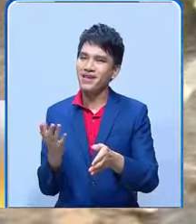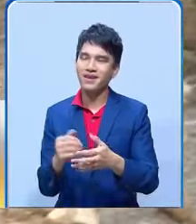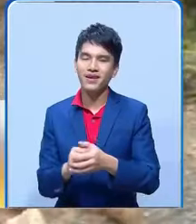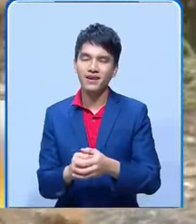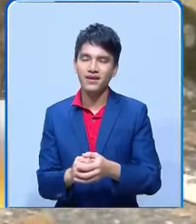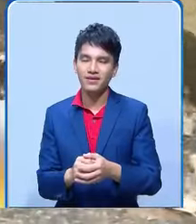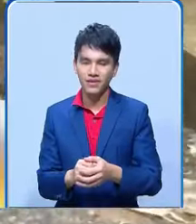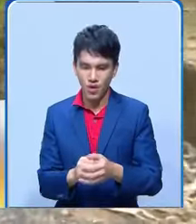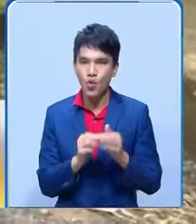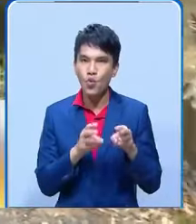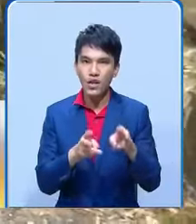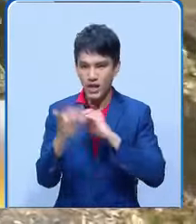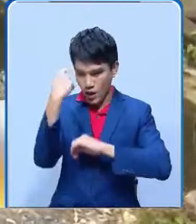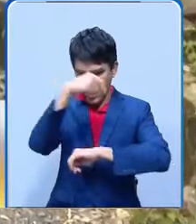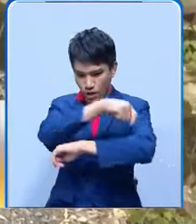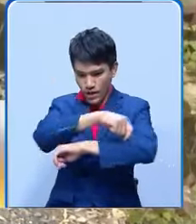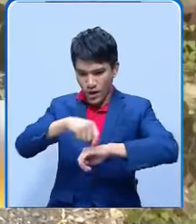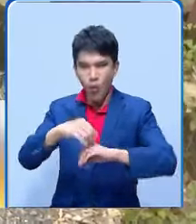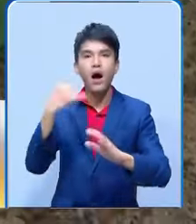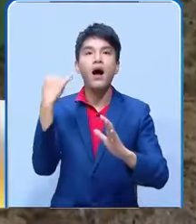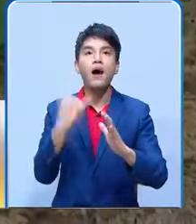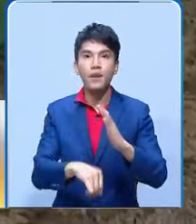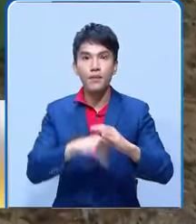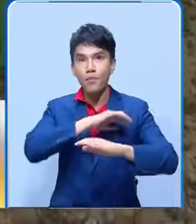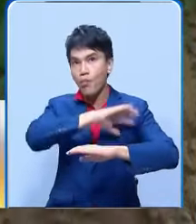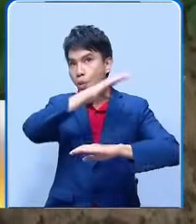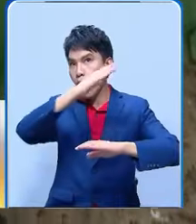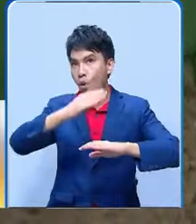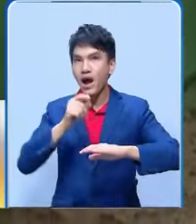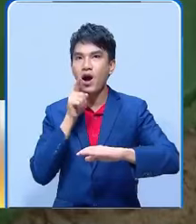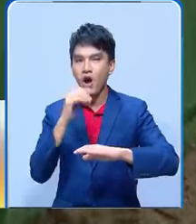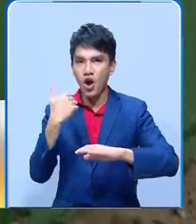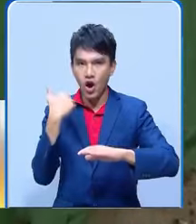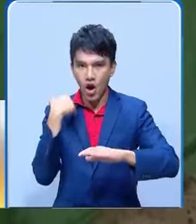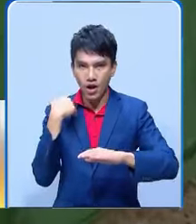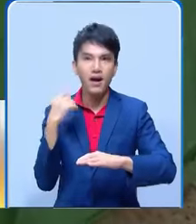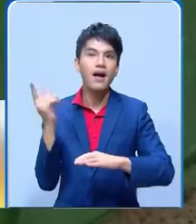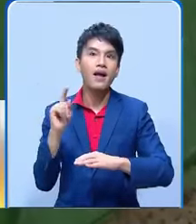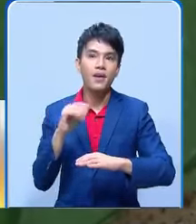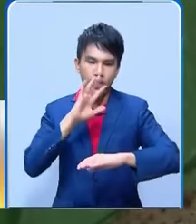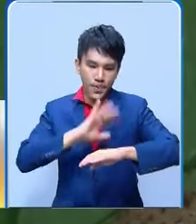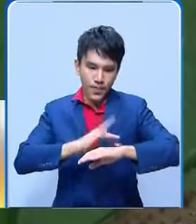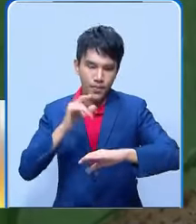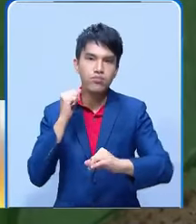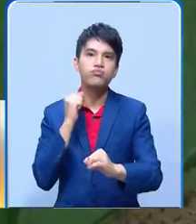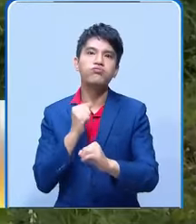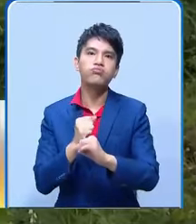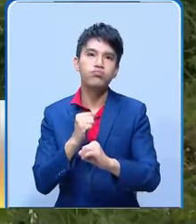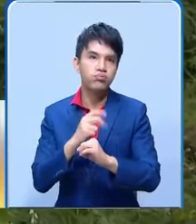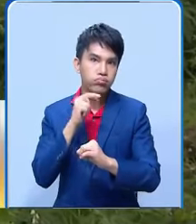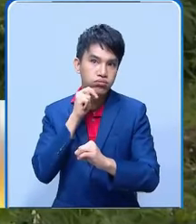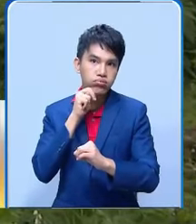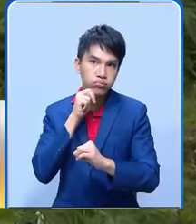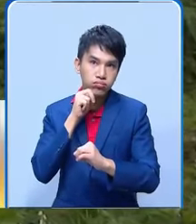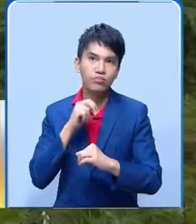ะแล้วก็ตามธรรมชาติแล้วบริเวณสันเขาหรือภูเขาสูงเนี่ยจะต้องมีการปันน้ำตามธรรมชาติด้วยนะคะโดยเขาหน้า